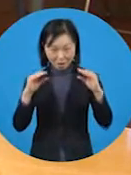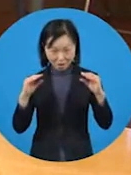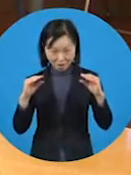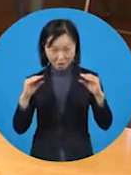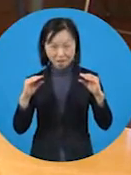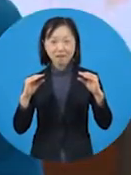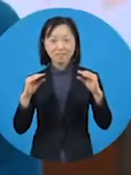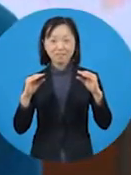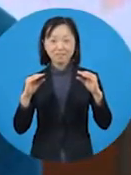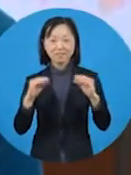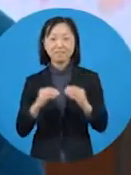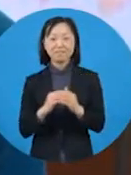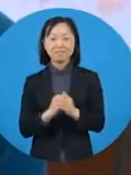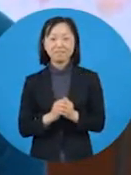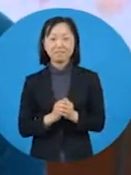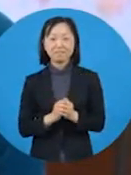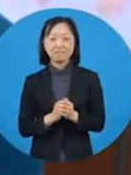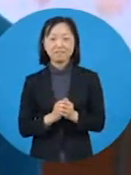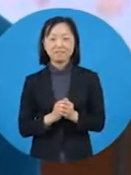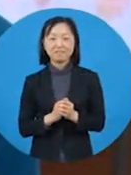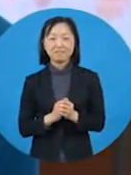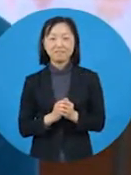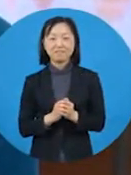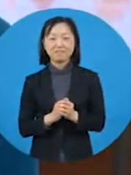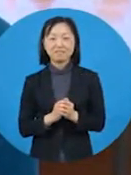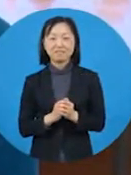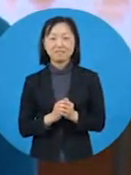柔らかい。